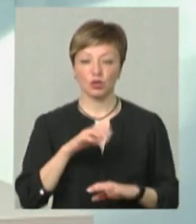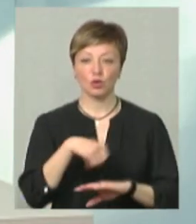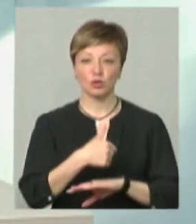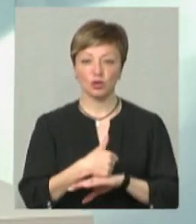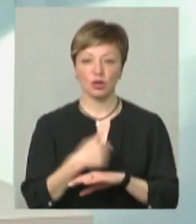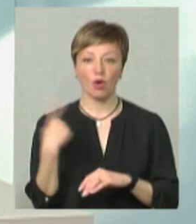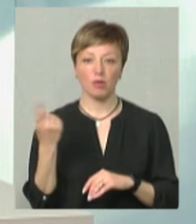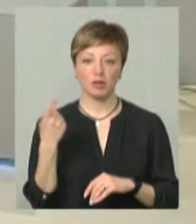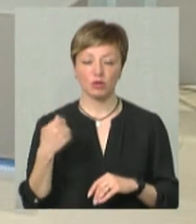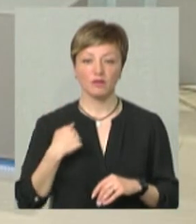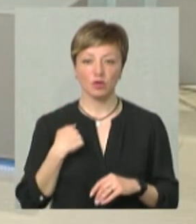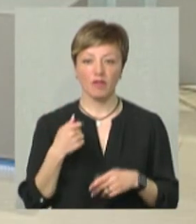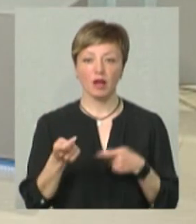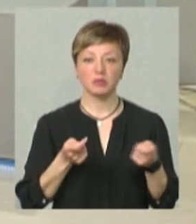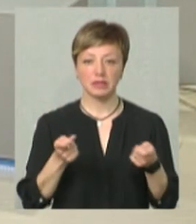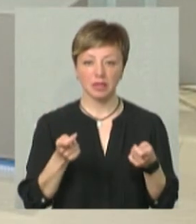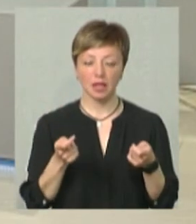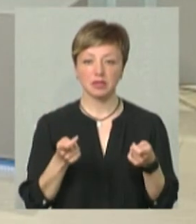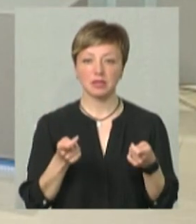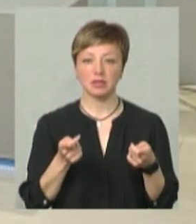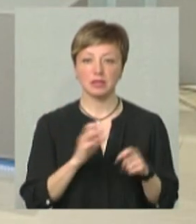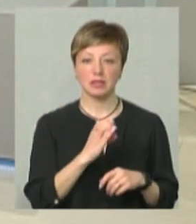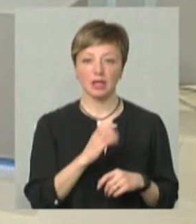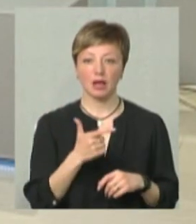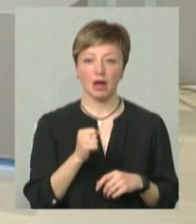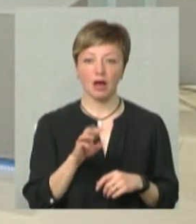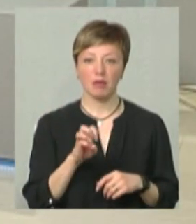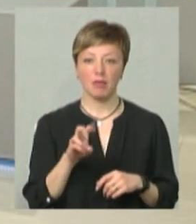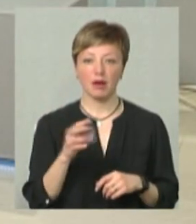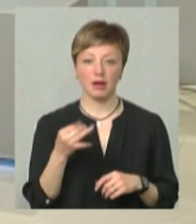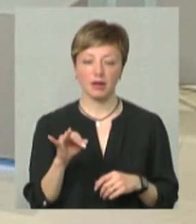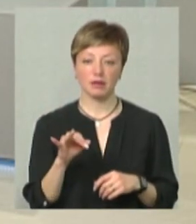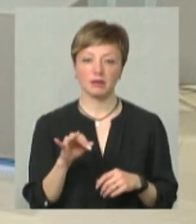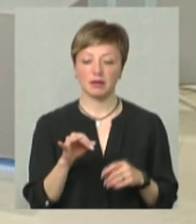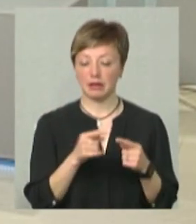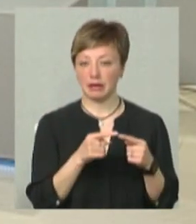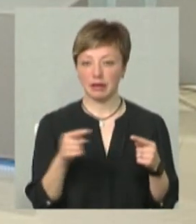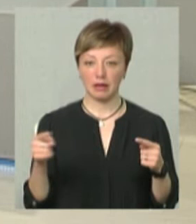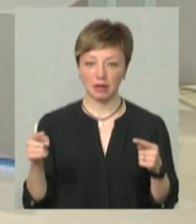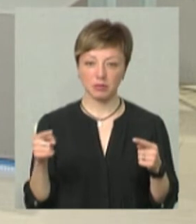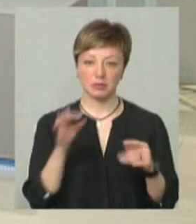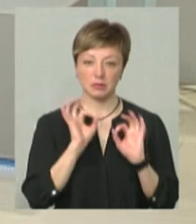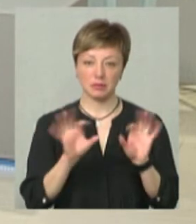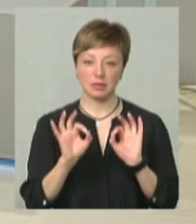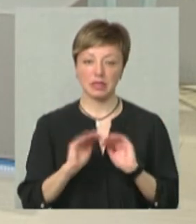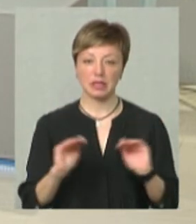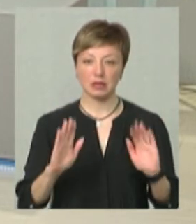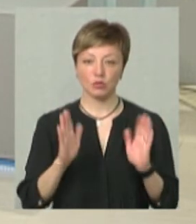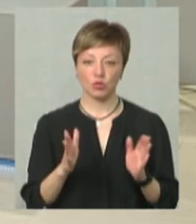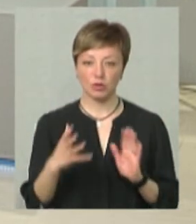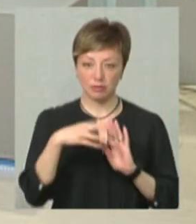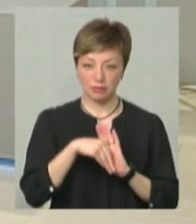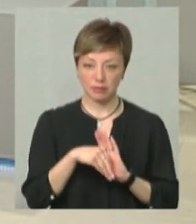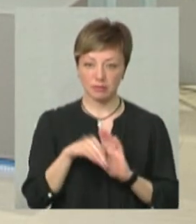очільник обласної військової адміністрації Сергій Гамаліїв окреслив уже терміни, протягом яких діти будуть